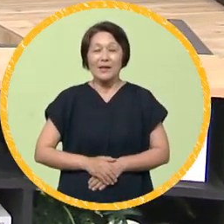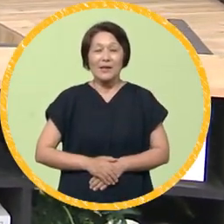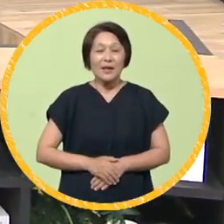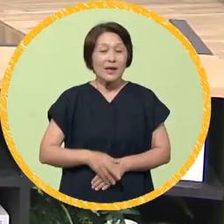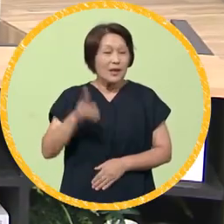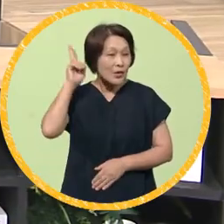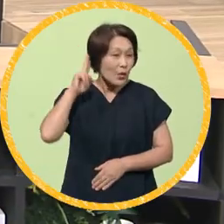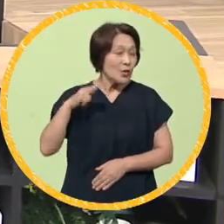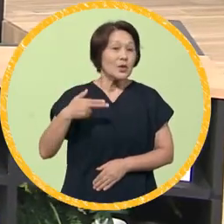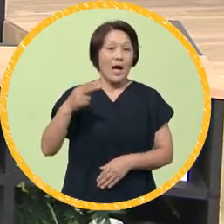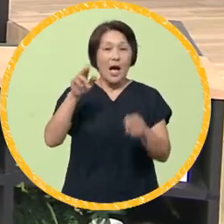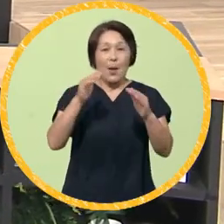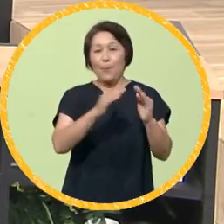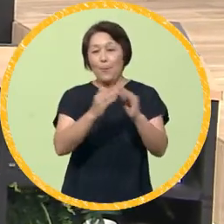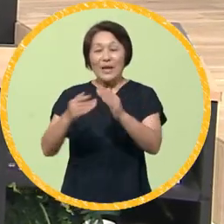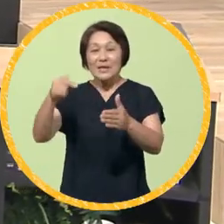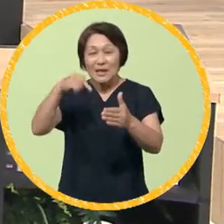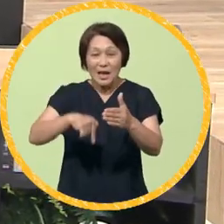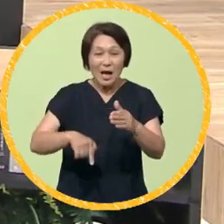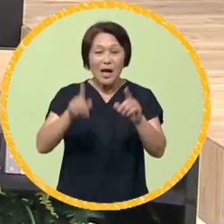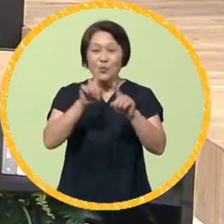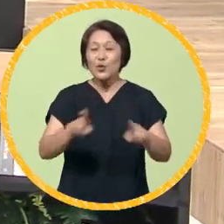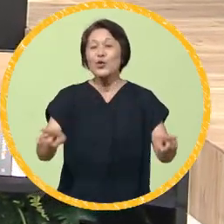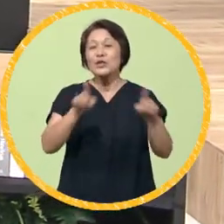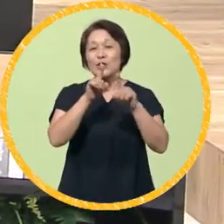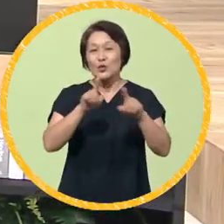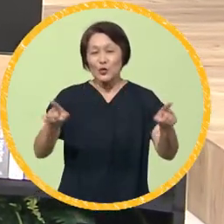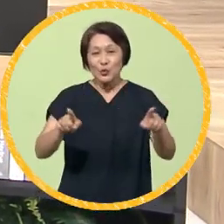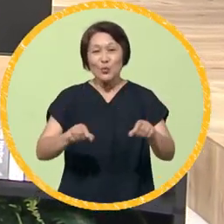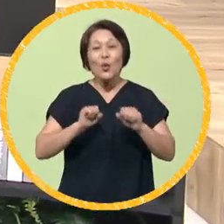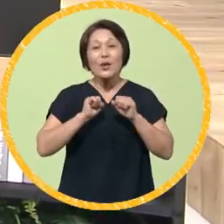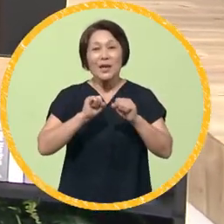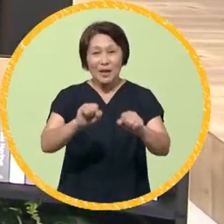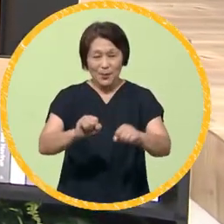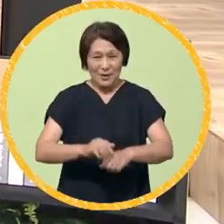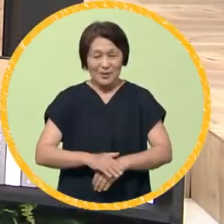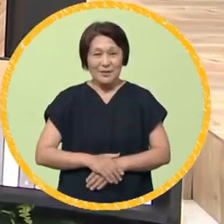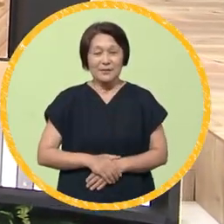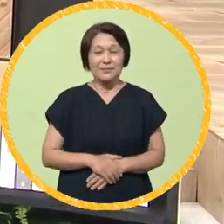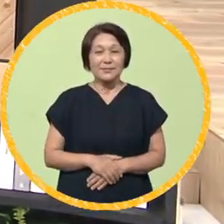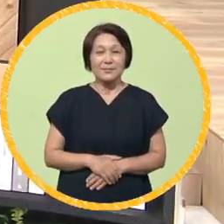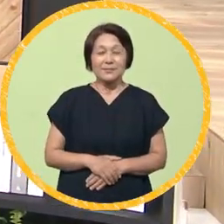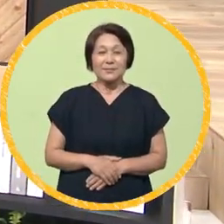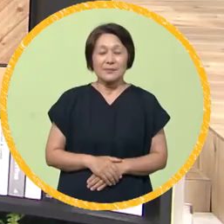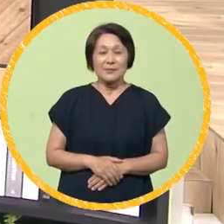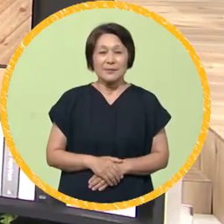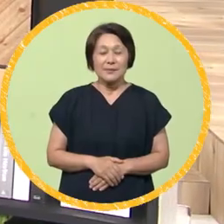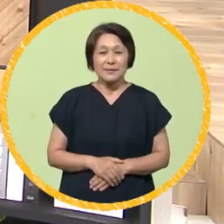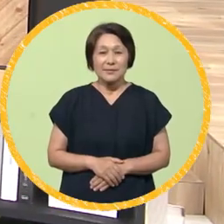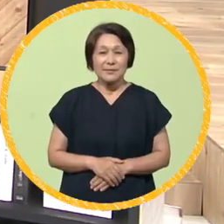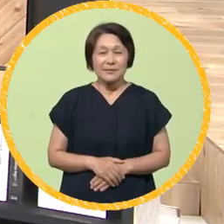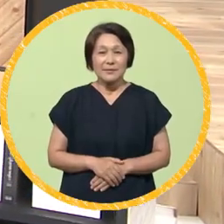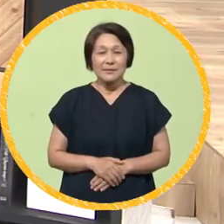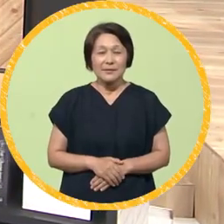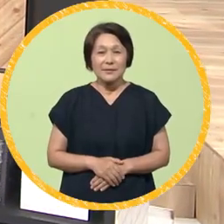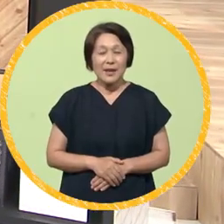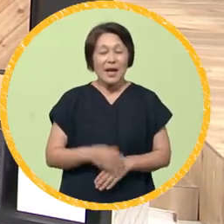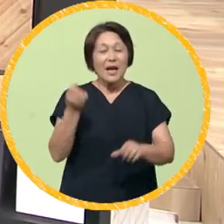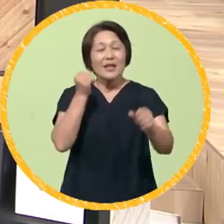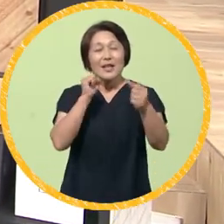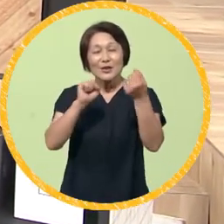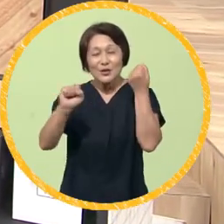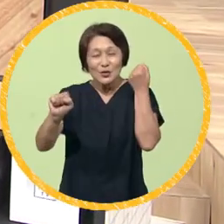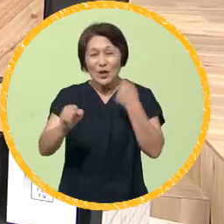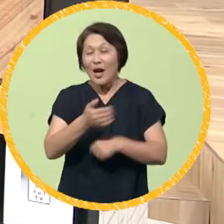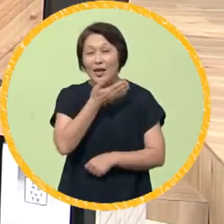須賀市の横須賀街中ミュージック、うん、これねあのコラボイベントも実施していたりするんですね、うんうんうん。やっぱね、芸術ってすごく大